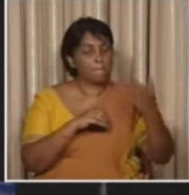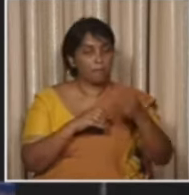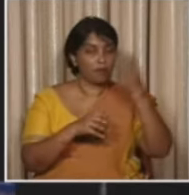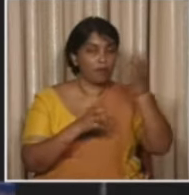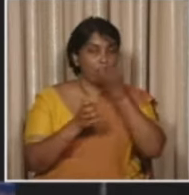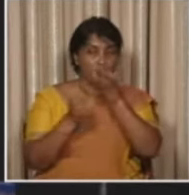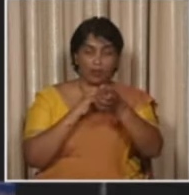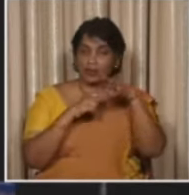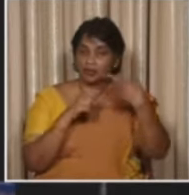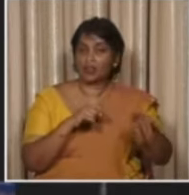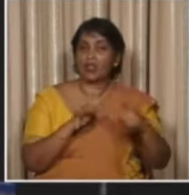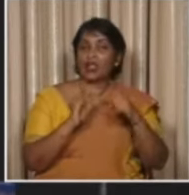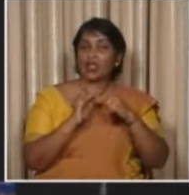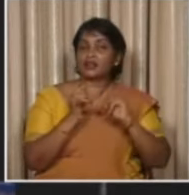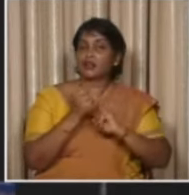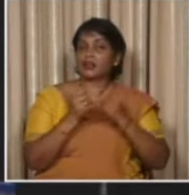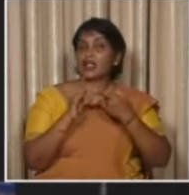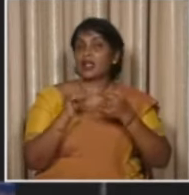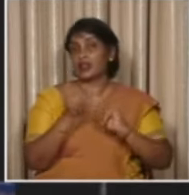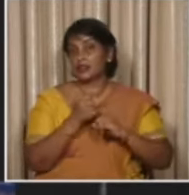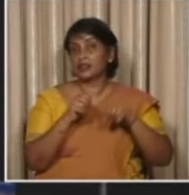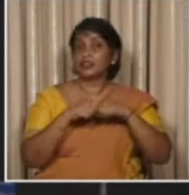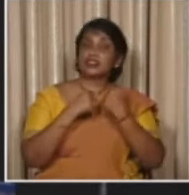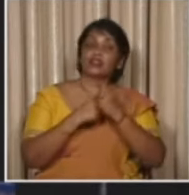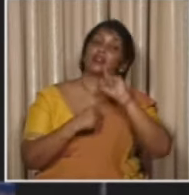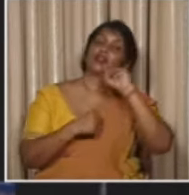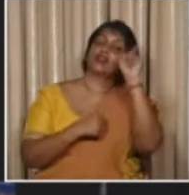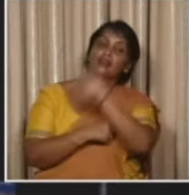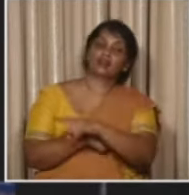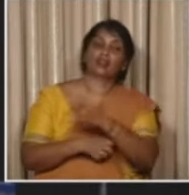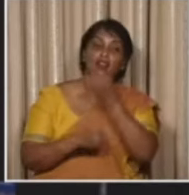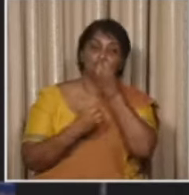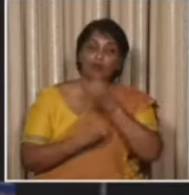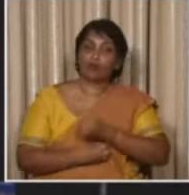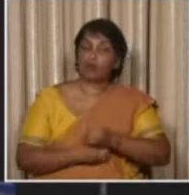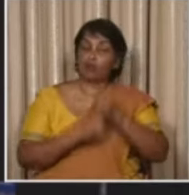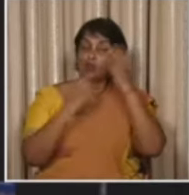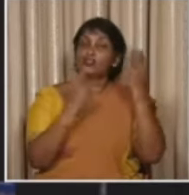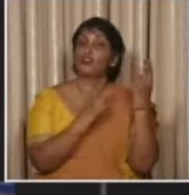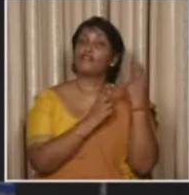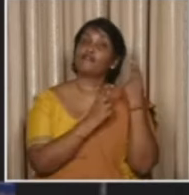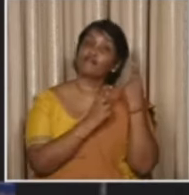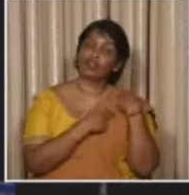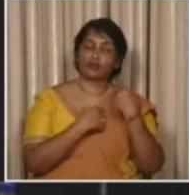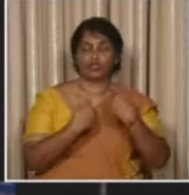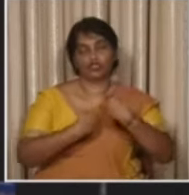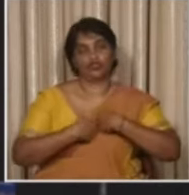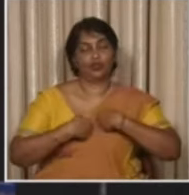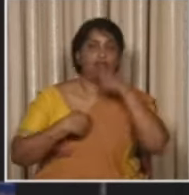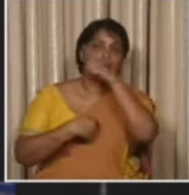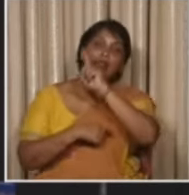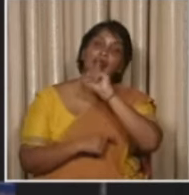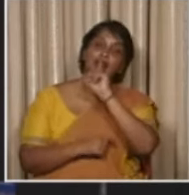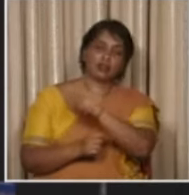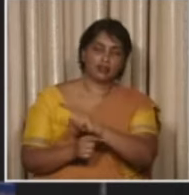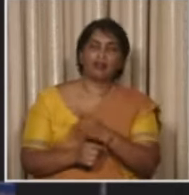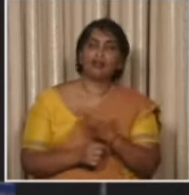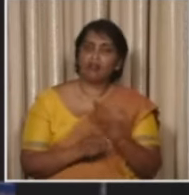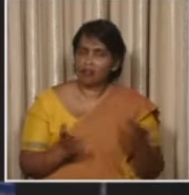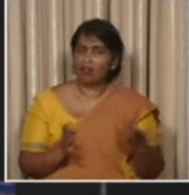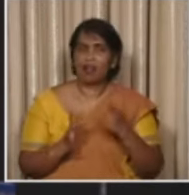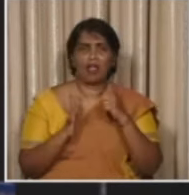මේ ප්‍රහාරයෙන් පස්සේ ISIS සංවිධානයට කියන්න මේ ප්‍රහාරයේ වගකීම බාර ගන්න කියලා. එතකොට අපි අහන්නේ